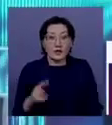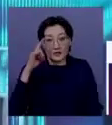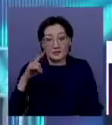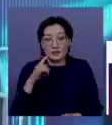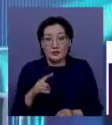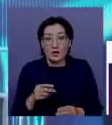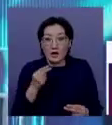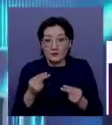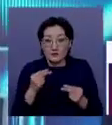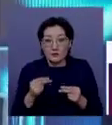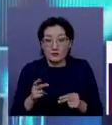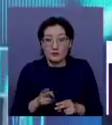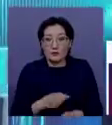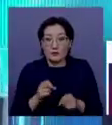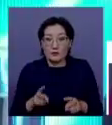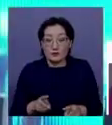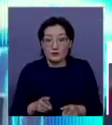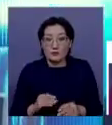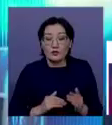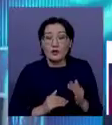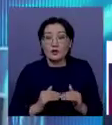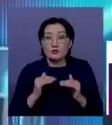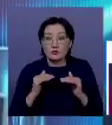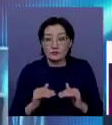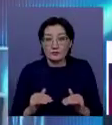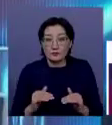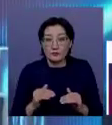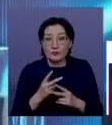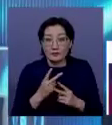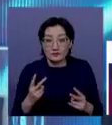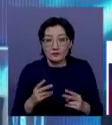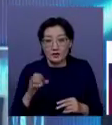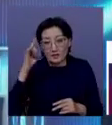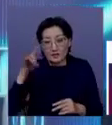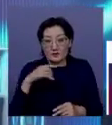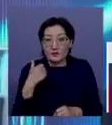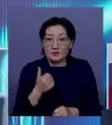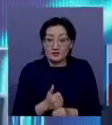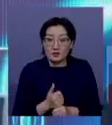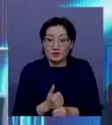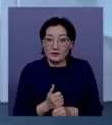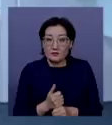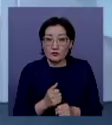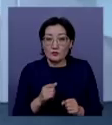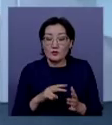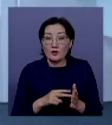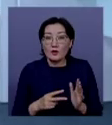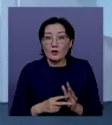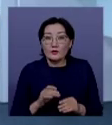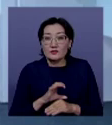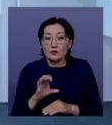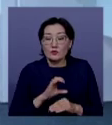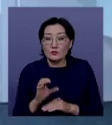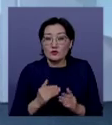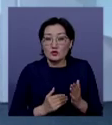Қазақстанда азық-түлік қауіпсіздігінің жоғары деңгейі байқалады. Қазақстанның негізгі ұстанымы бойынша импорттық жоғары